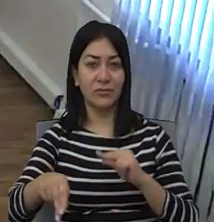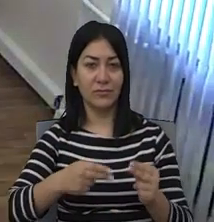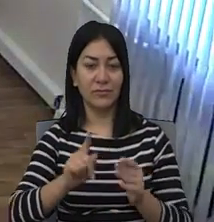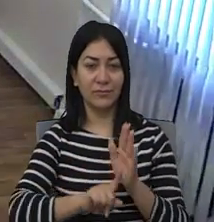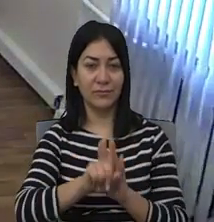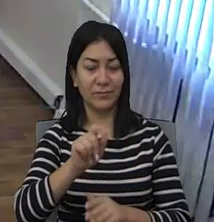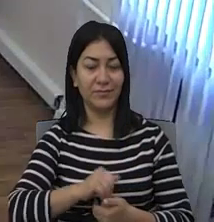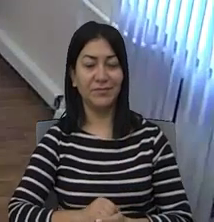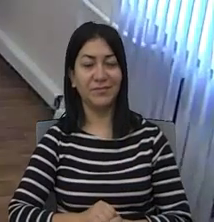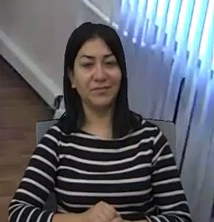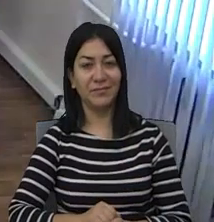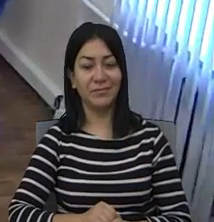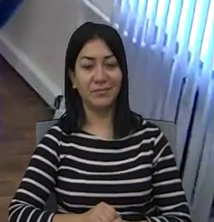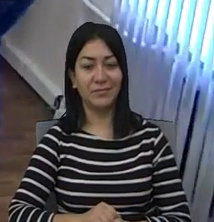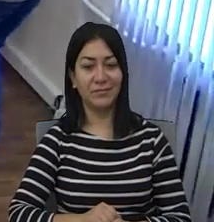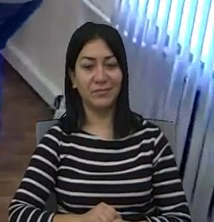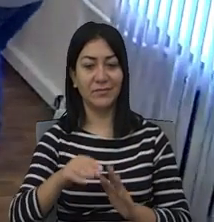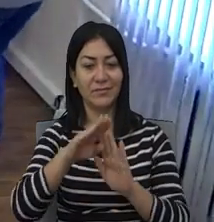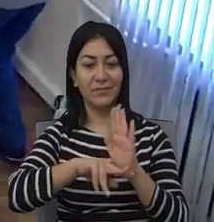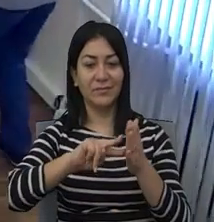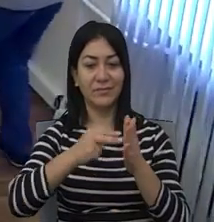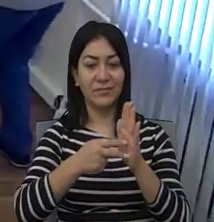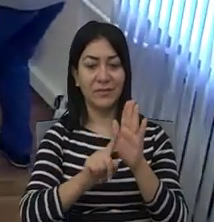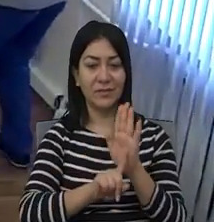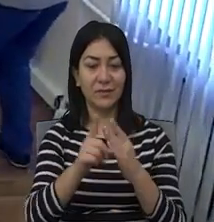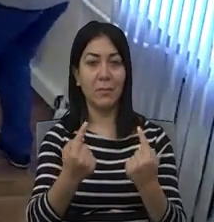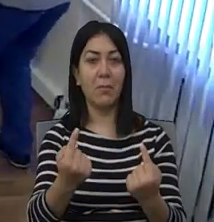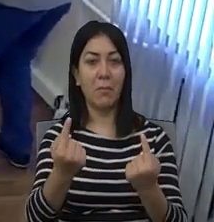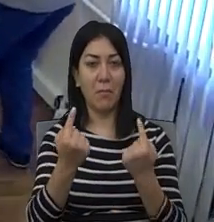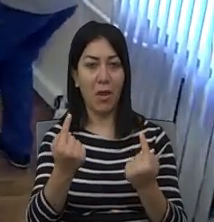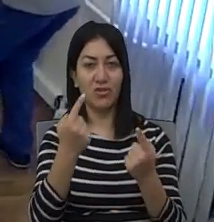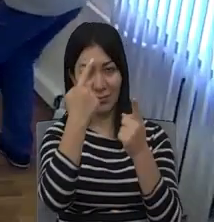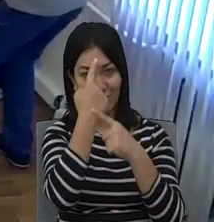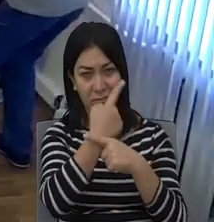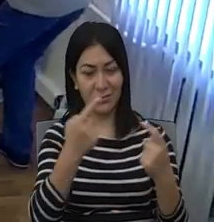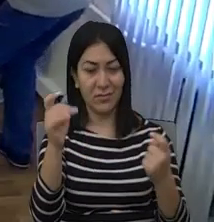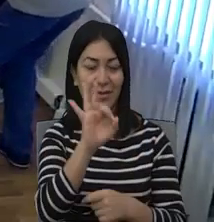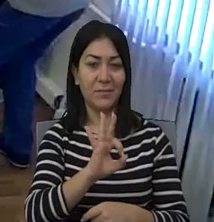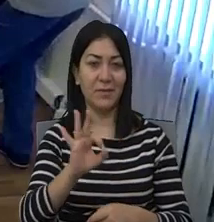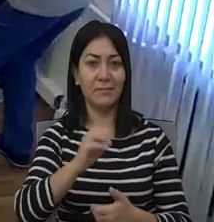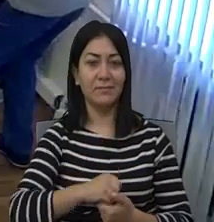ստորագրման արարողությանը ծրագրի մեկնարկը պաշտոնապես ազդարարելու համար.